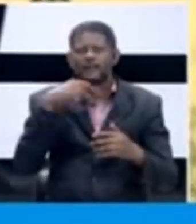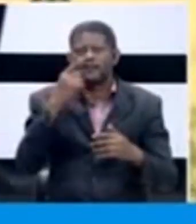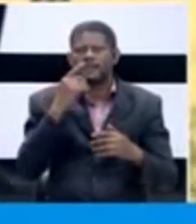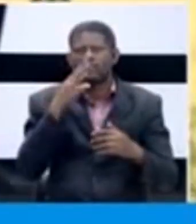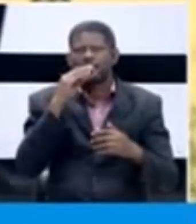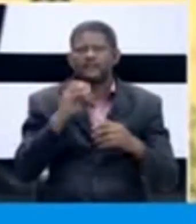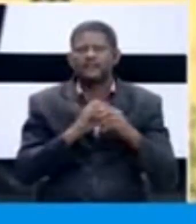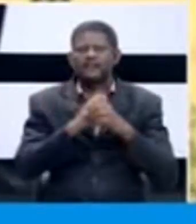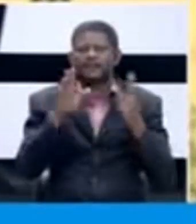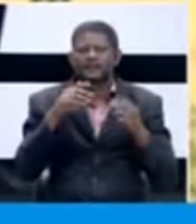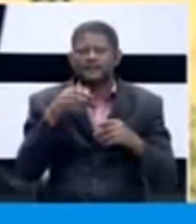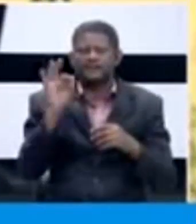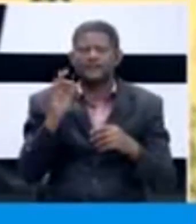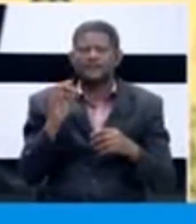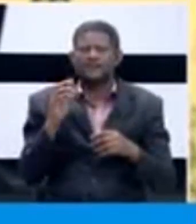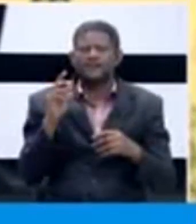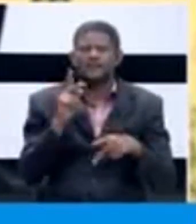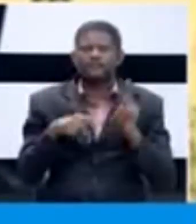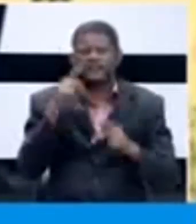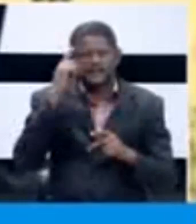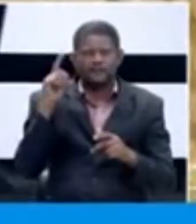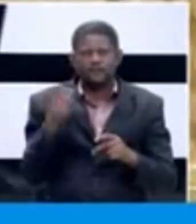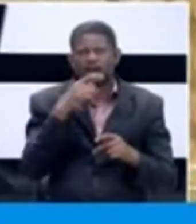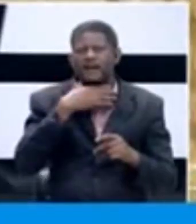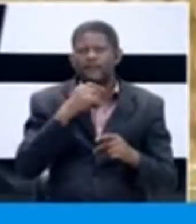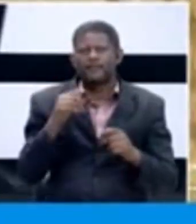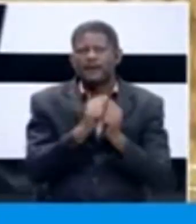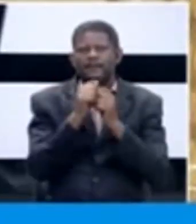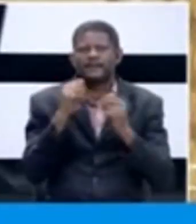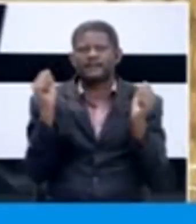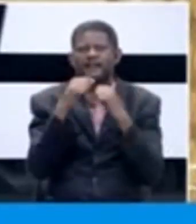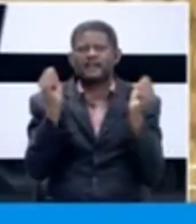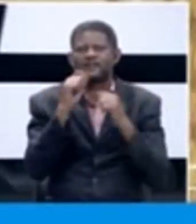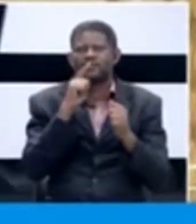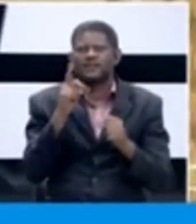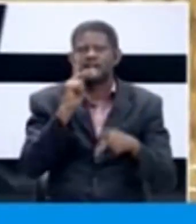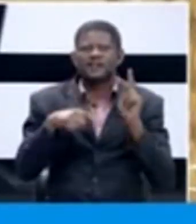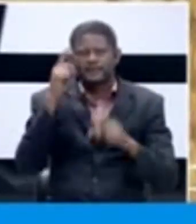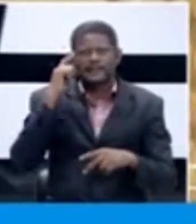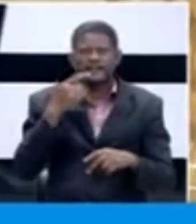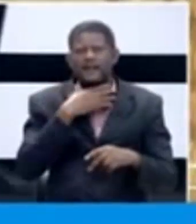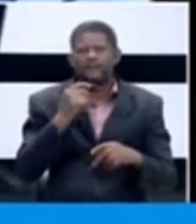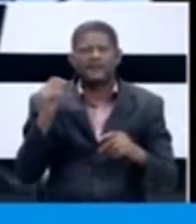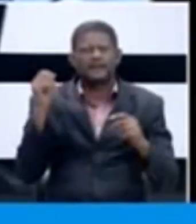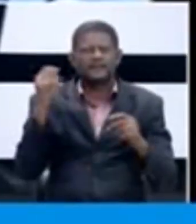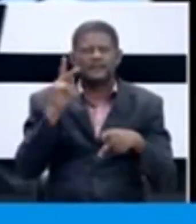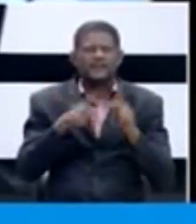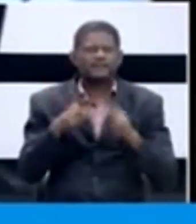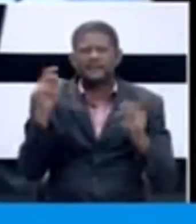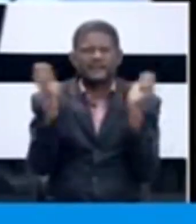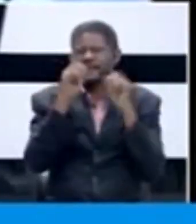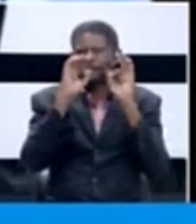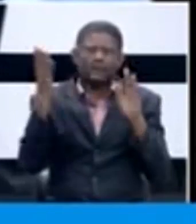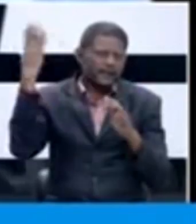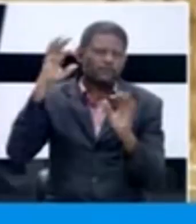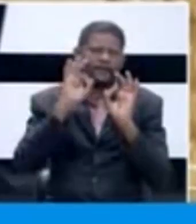ትግራይን ህዝቢ ክልል ኣምሓራን ብሓባር እናተቃለሰ እዩ መፅኡ። ህዝቢ ኣምሓራ ህዝቢ ትግራይ ኣይተባእሰን ባእሲ የብሉ። ካብ ቀደም ባእሲ ነበሮ ሎሚ እውን ባእሲ ይኮነን። ህዝብን